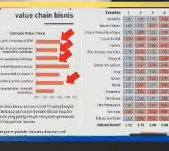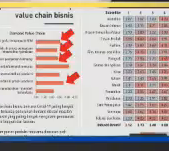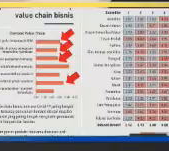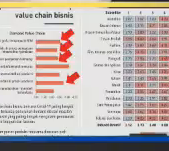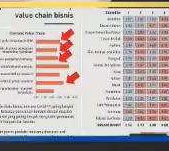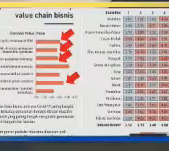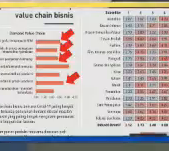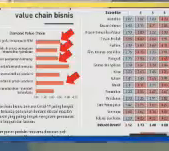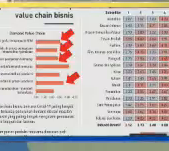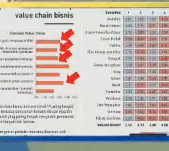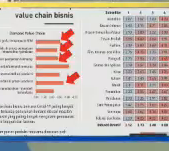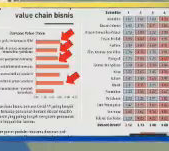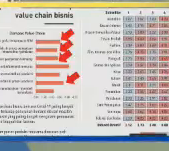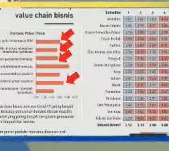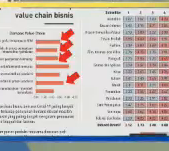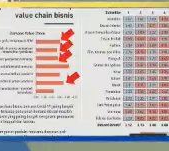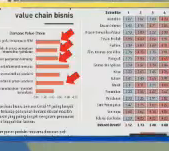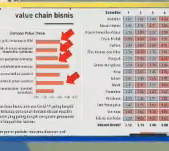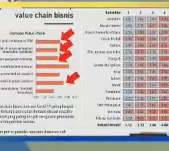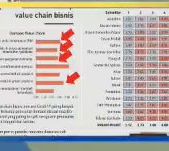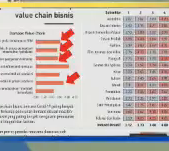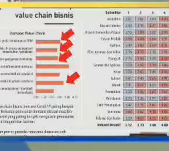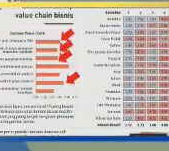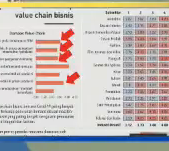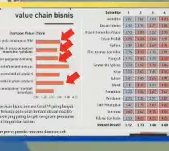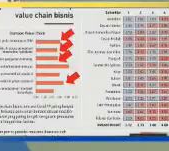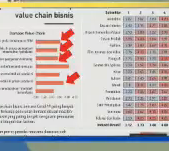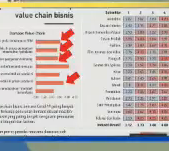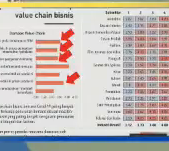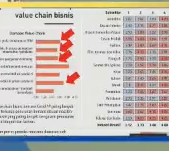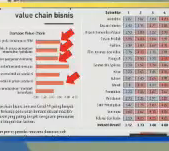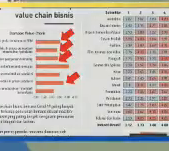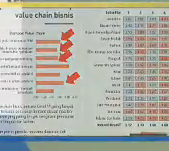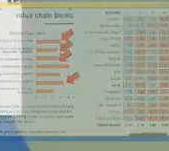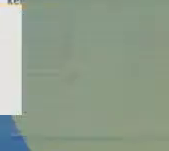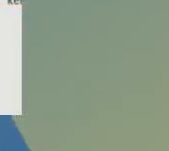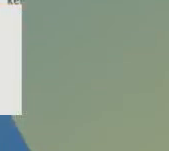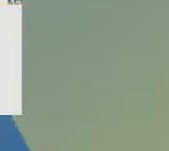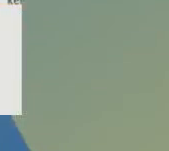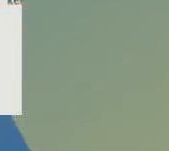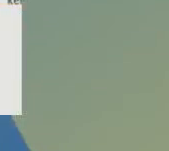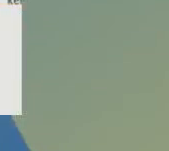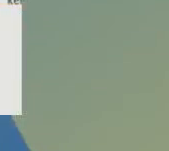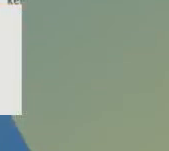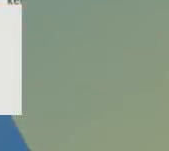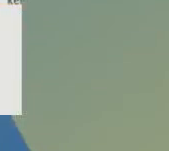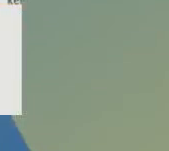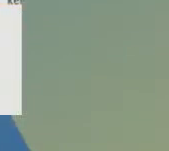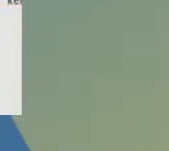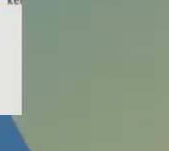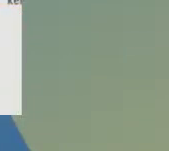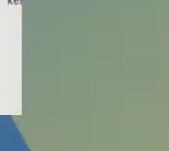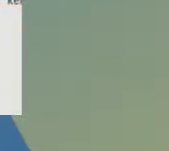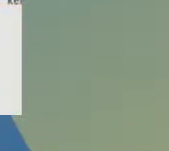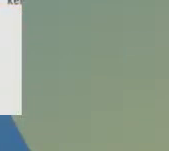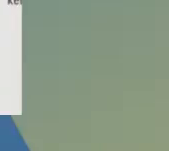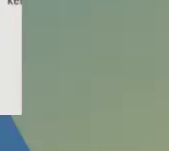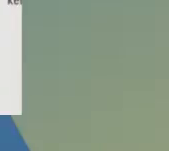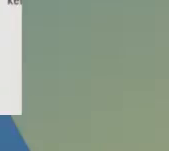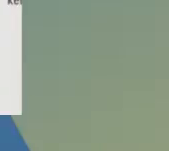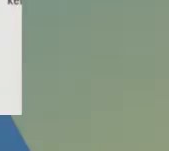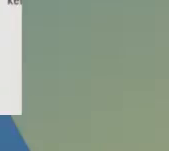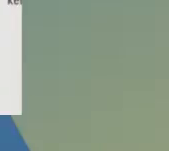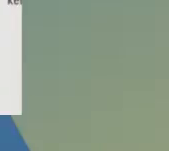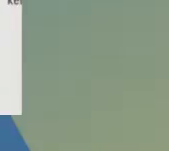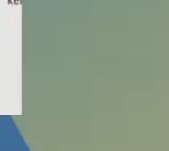kita lihat itu ada beberapa memang malah ketika panabee malah malah kita bilangnya mendapatkan signifikan